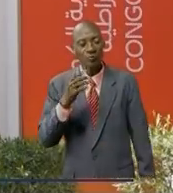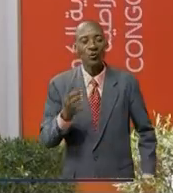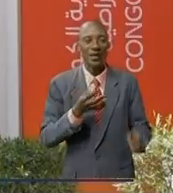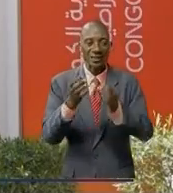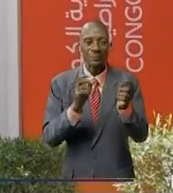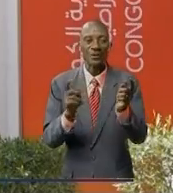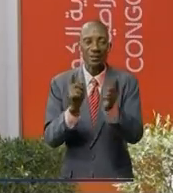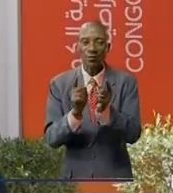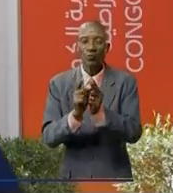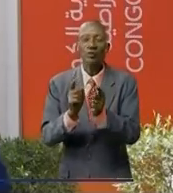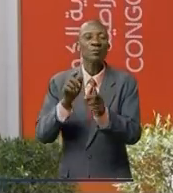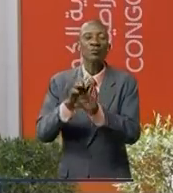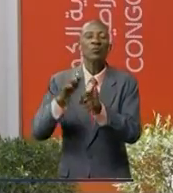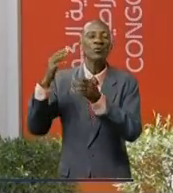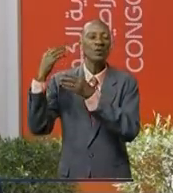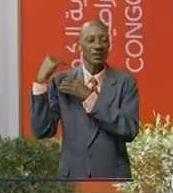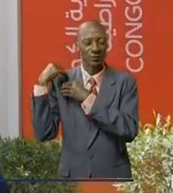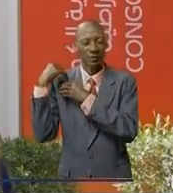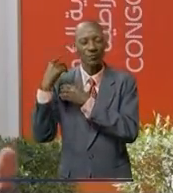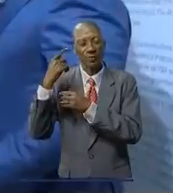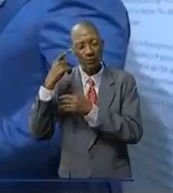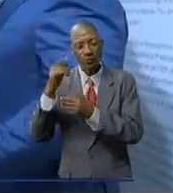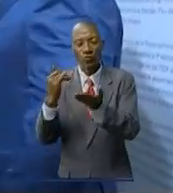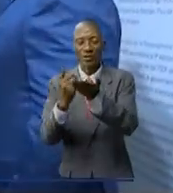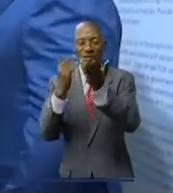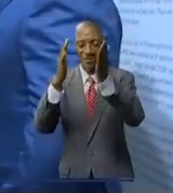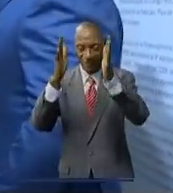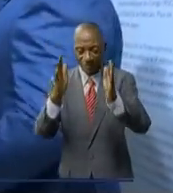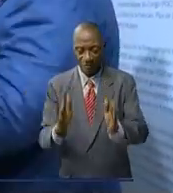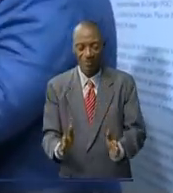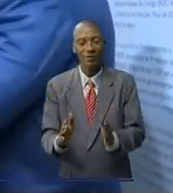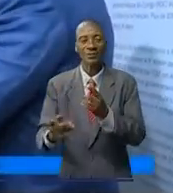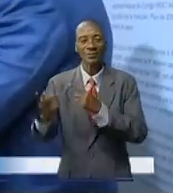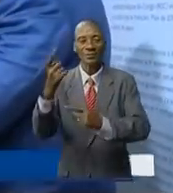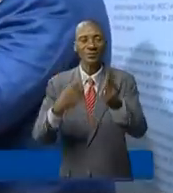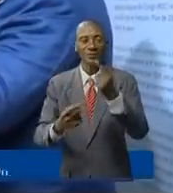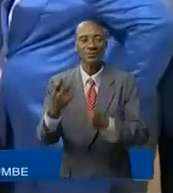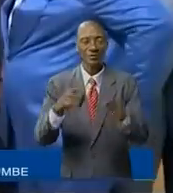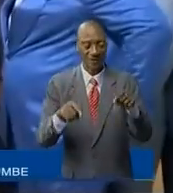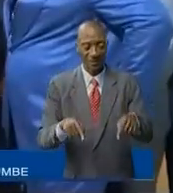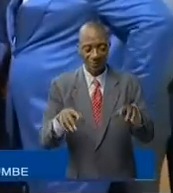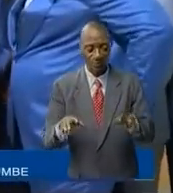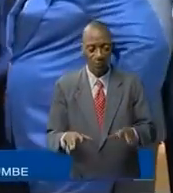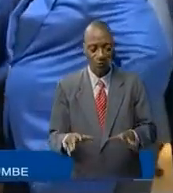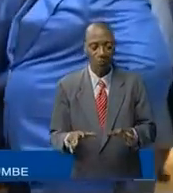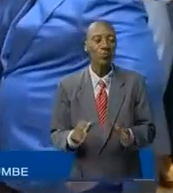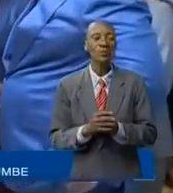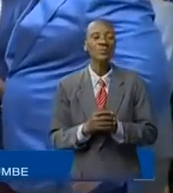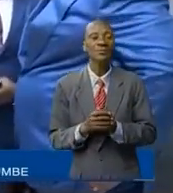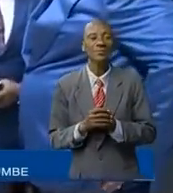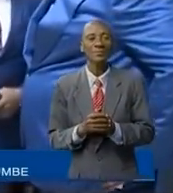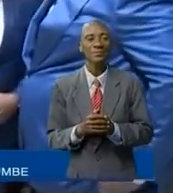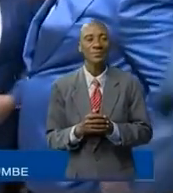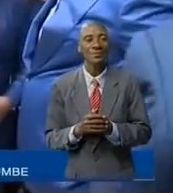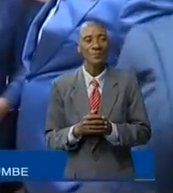cette opportunité pour nouer des contacts avec le monde des affaires de la planète, remplissant ainsi sa mission première,